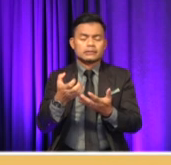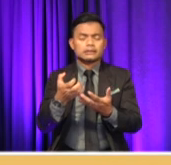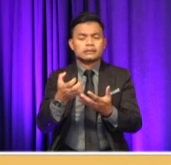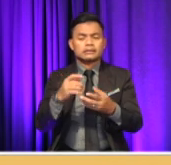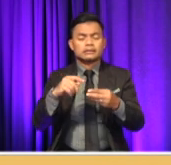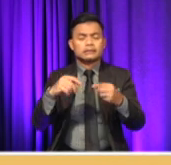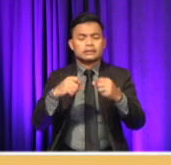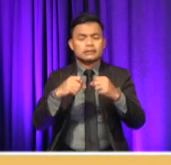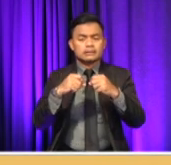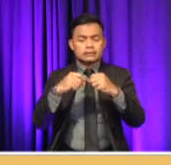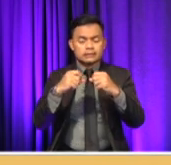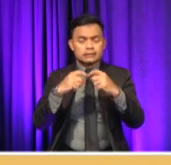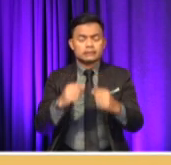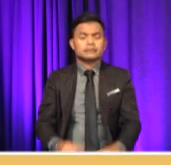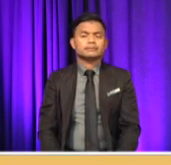simbolnya adalah